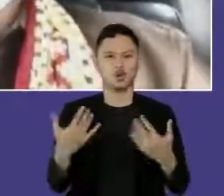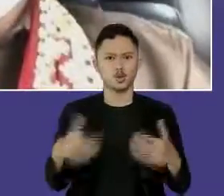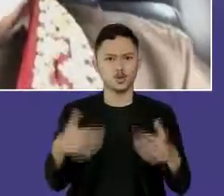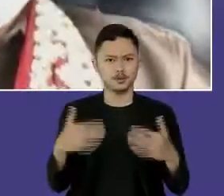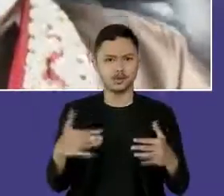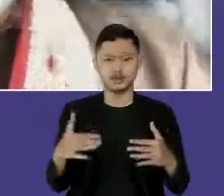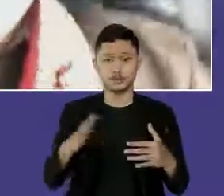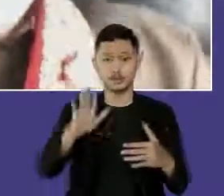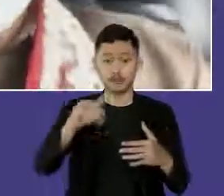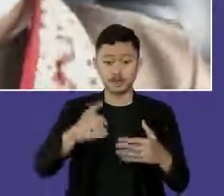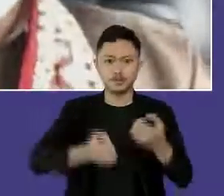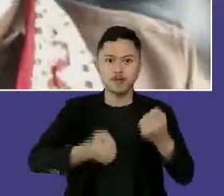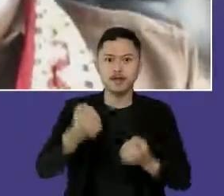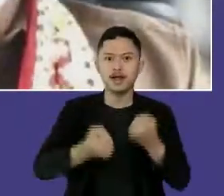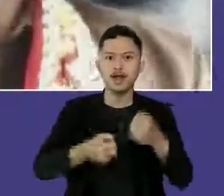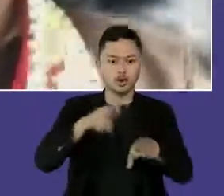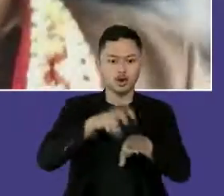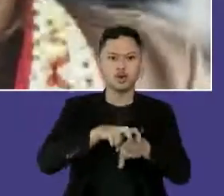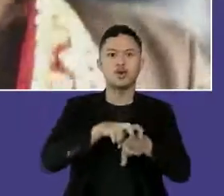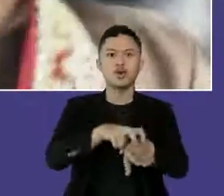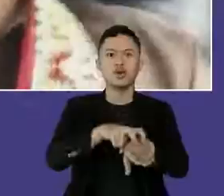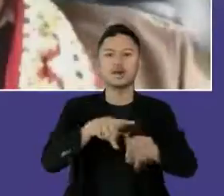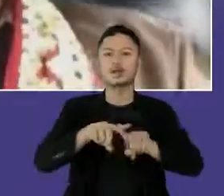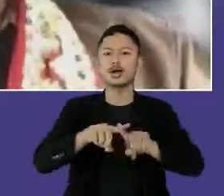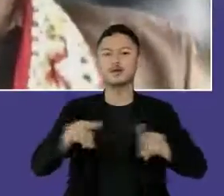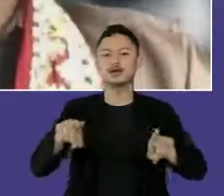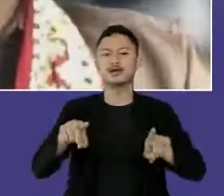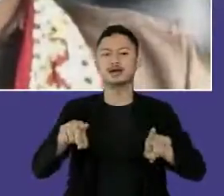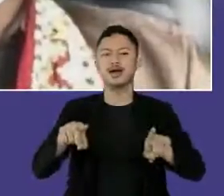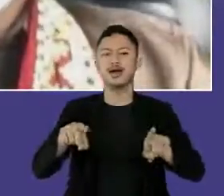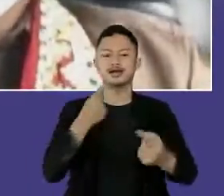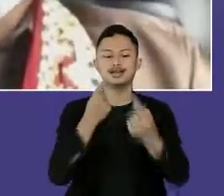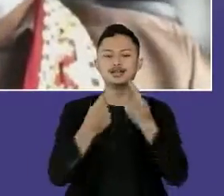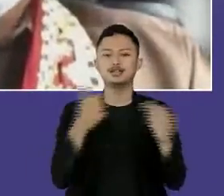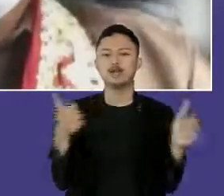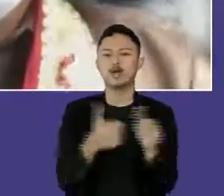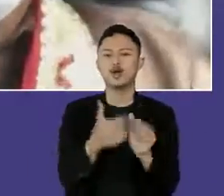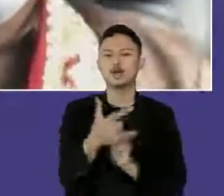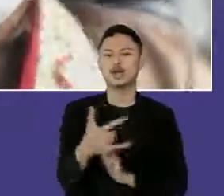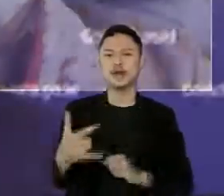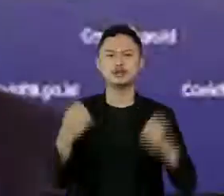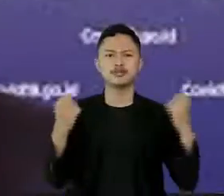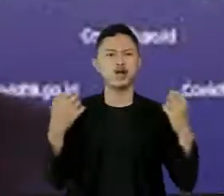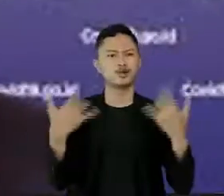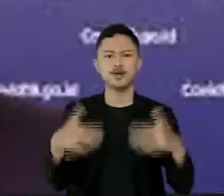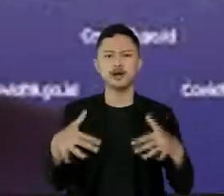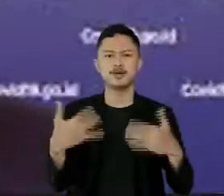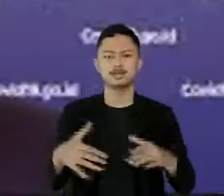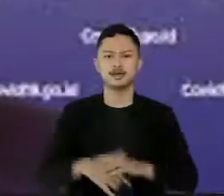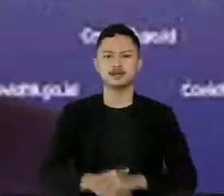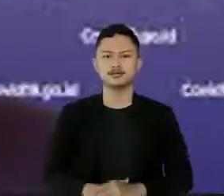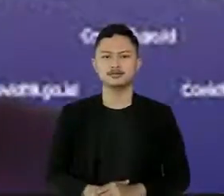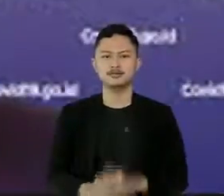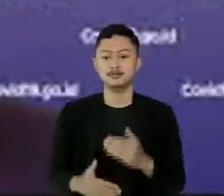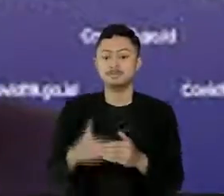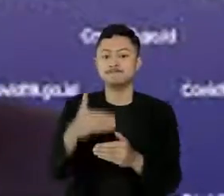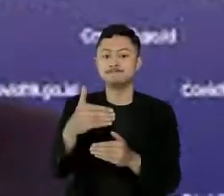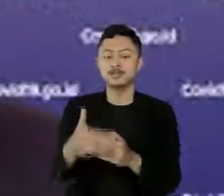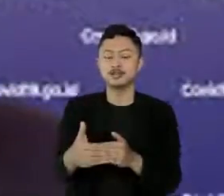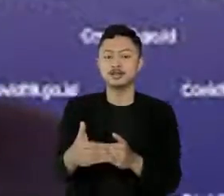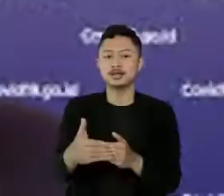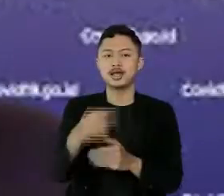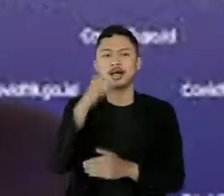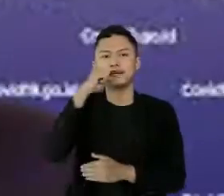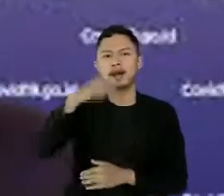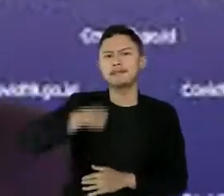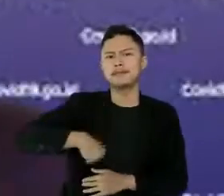ya, sedang di dalam perjalanan dan semangat mengikuti dialog ini ya. Baik Pak, kemudian Mas